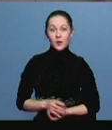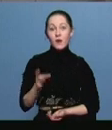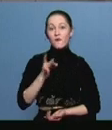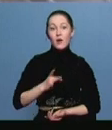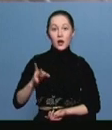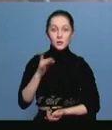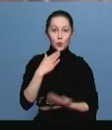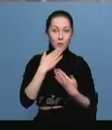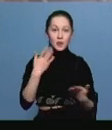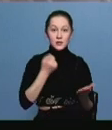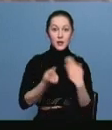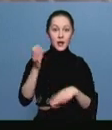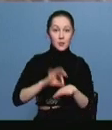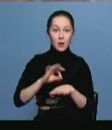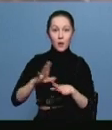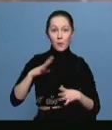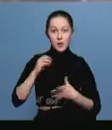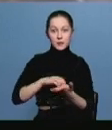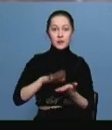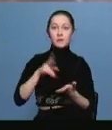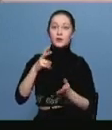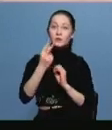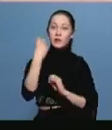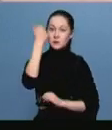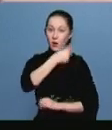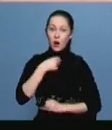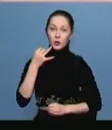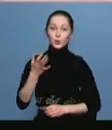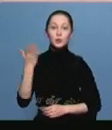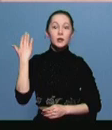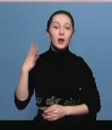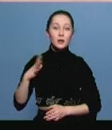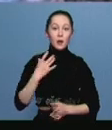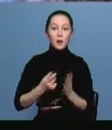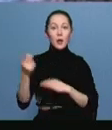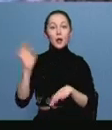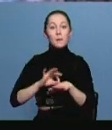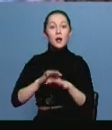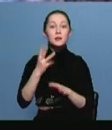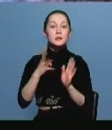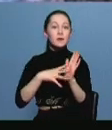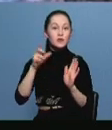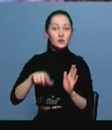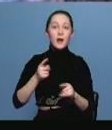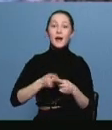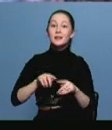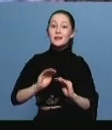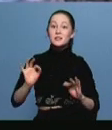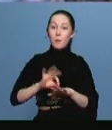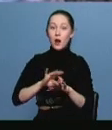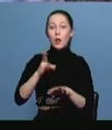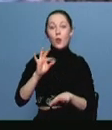республике последняя вспышка кори была зарегистрирована в 2012 году. Тогда заболело 39 человек. Корь считается детской болезнью, но